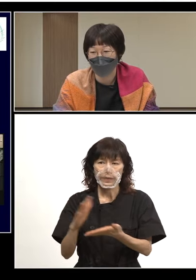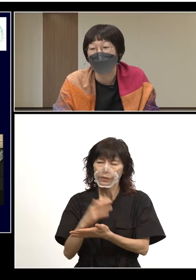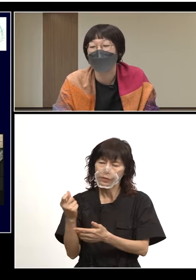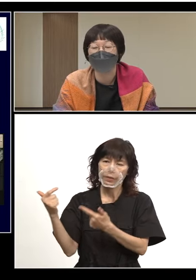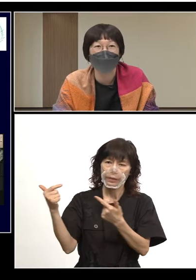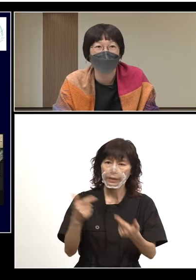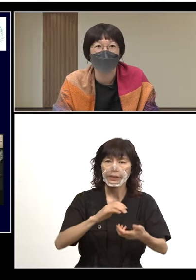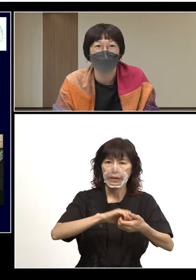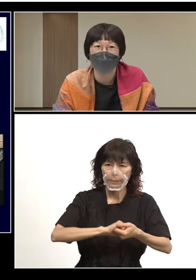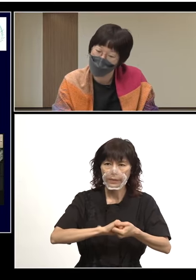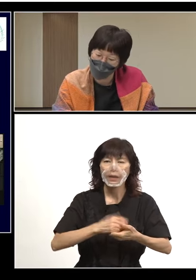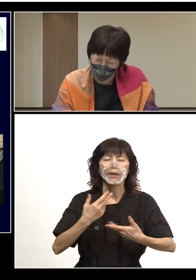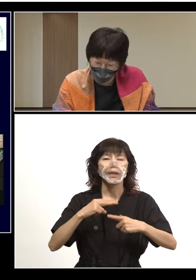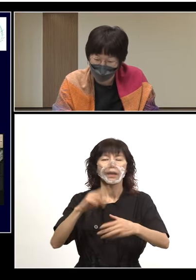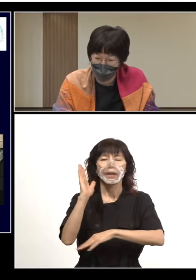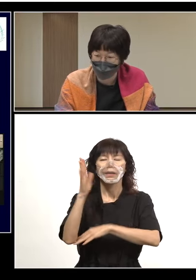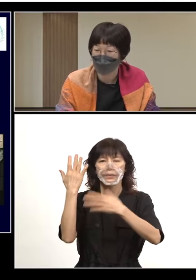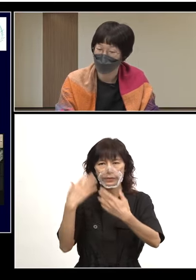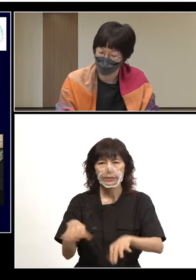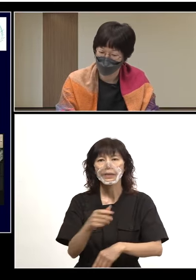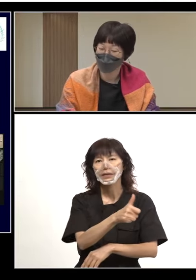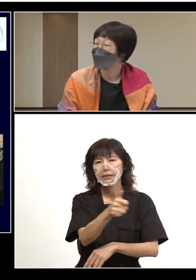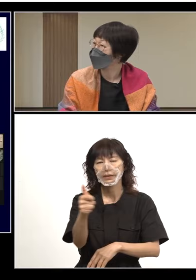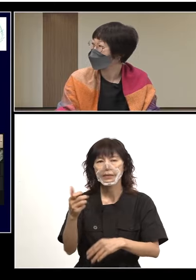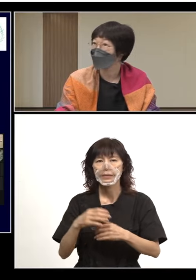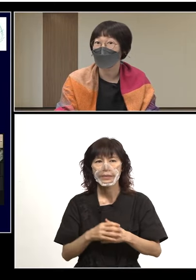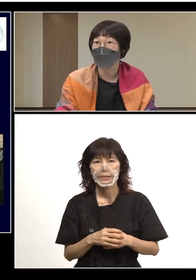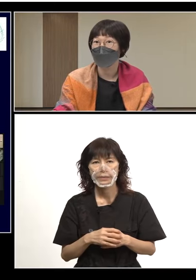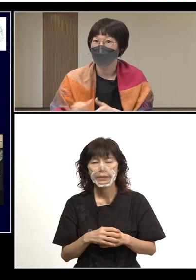啲合作嘅。咁我嘅介紹就係咁多，唔該曬。